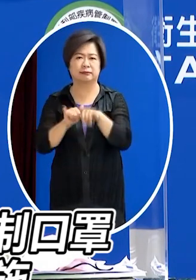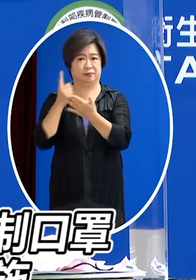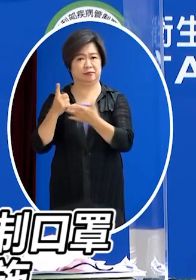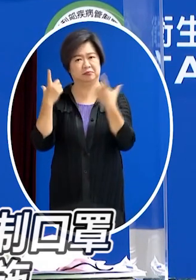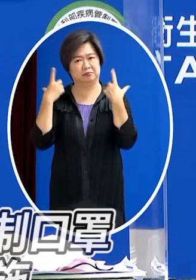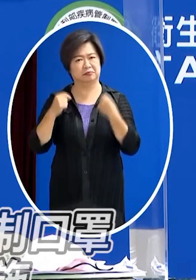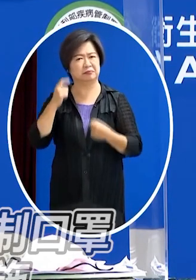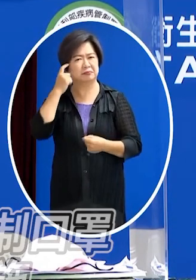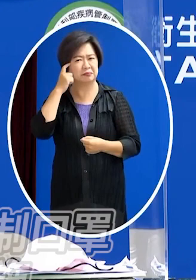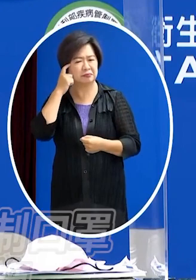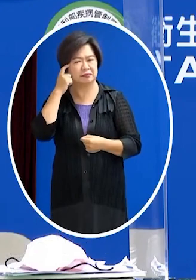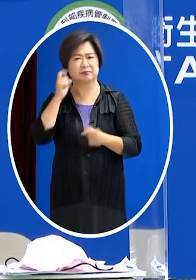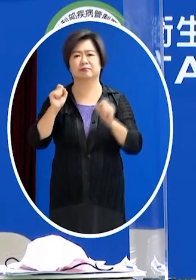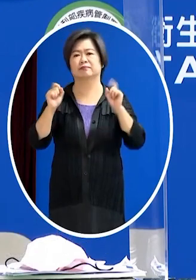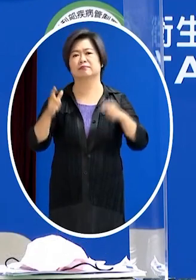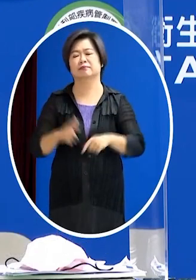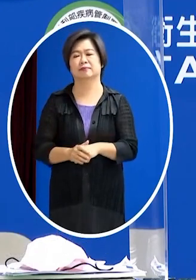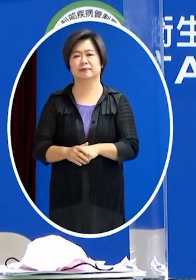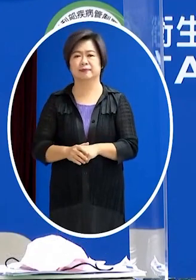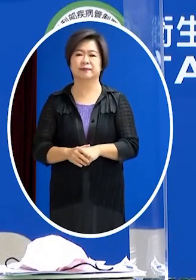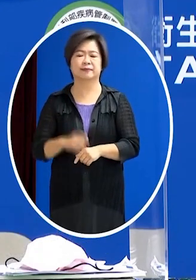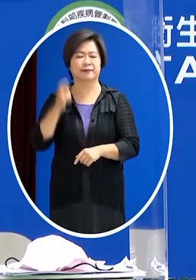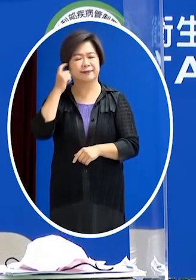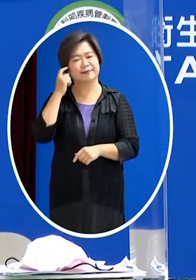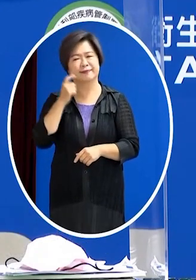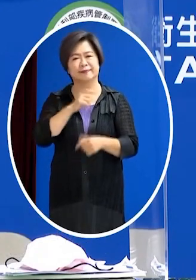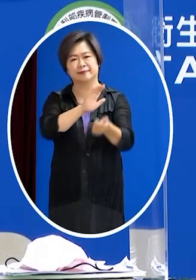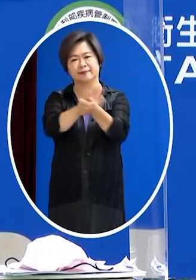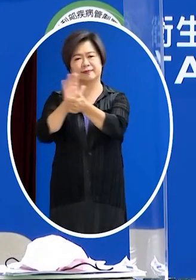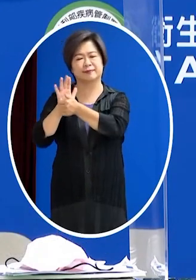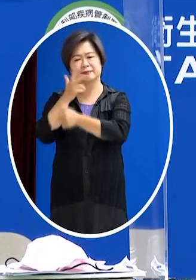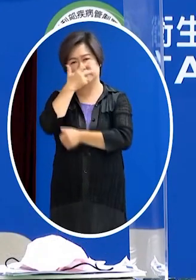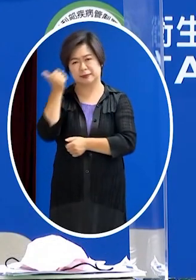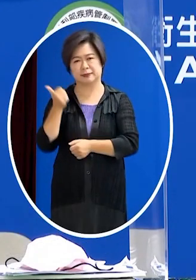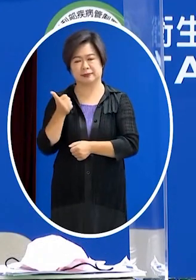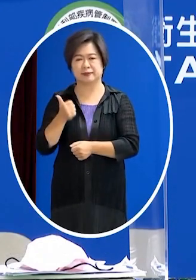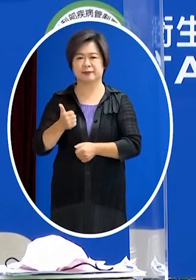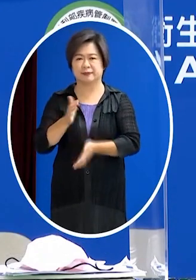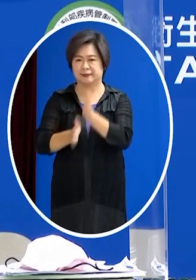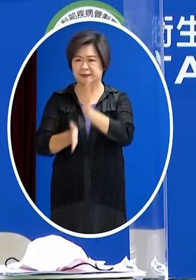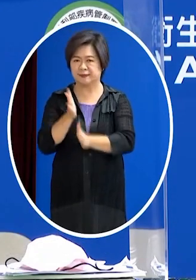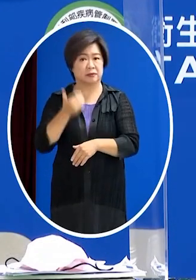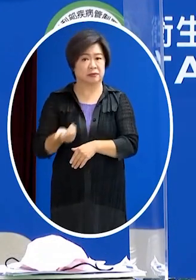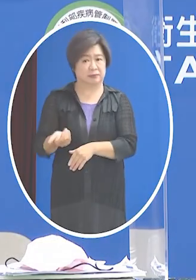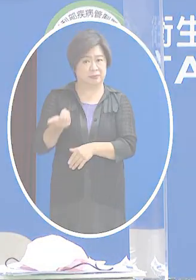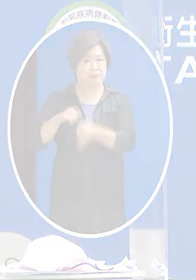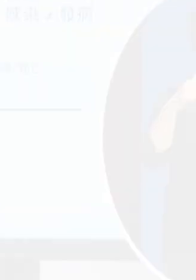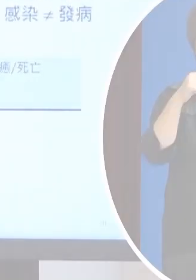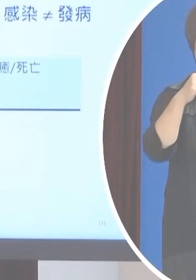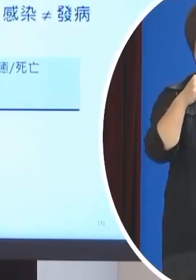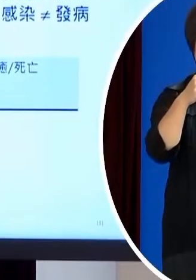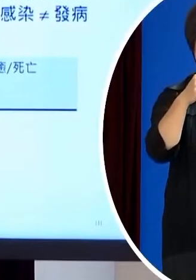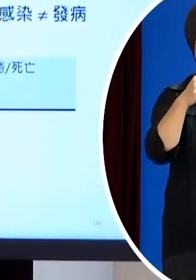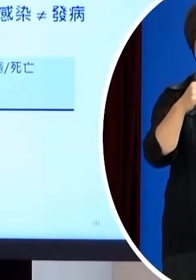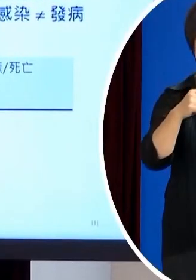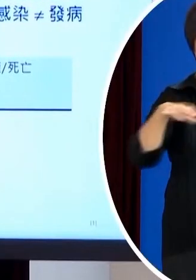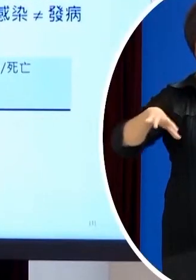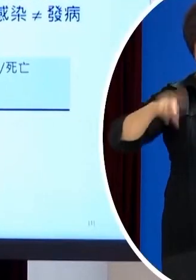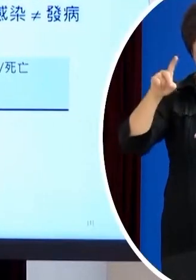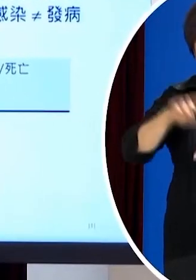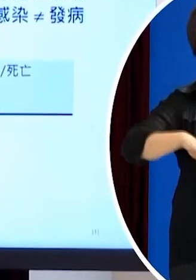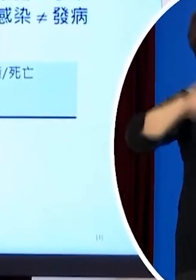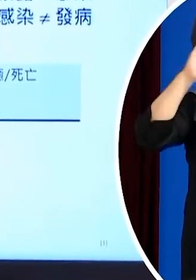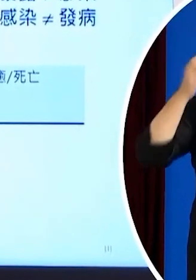状况，那我们站在亲民跟便民的角度，那我们还是规划大家可以来补领。他从感染